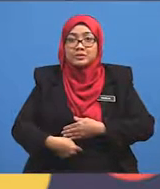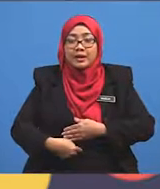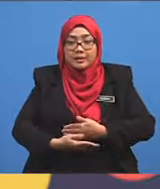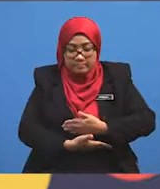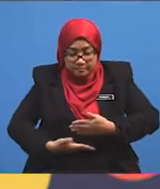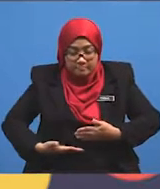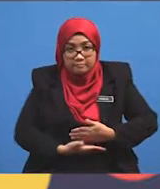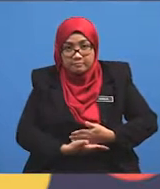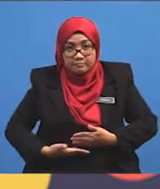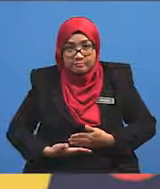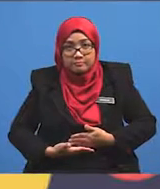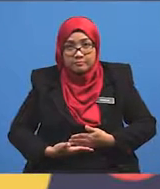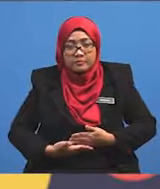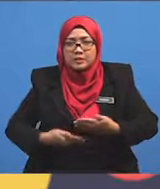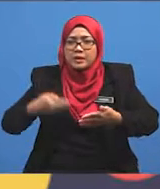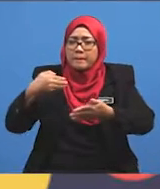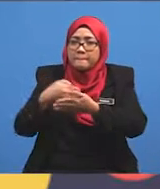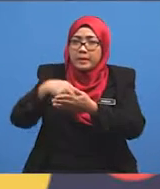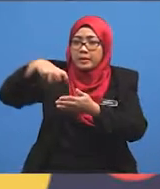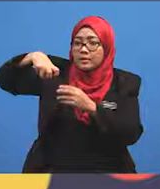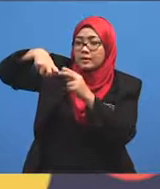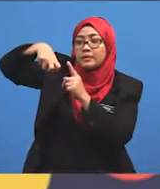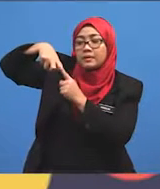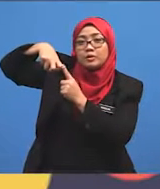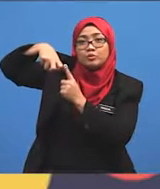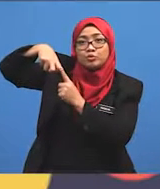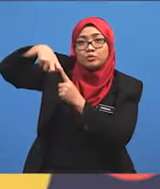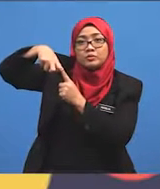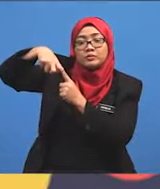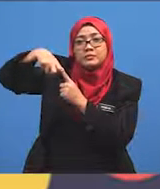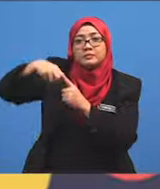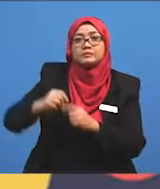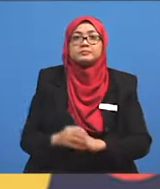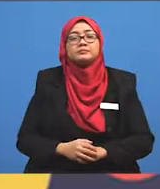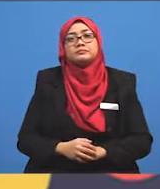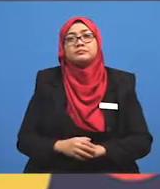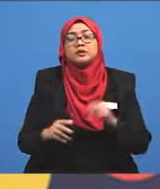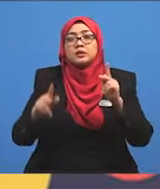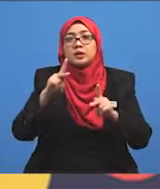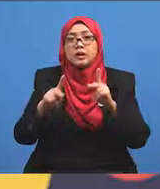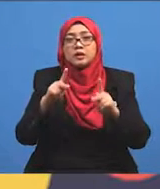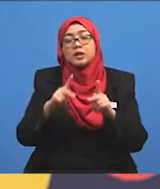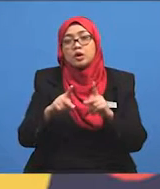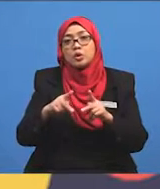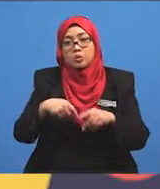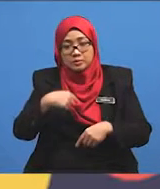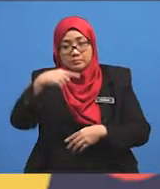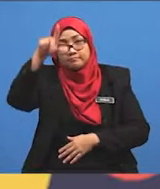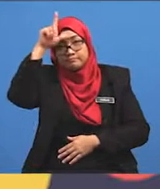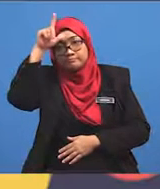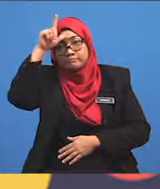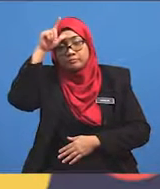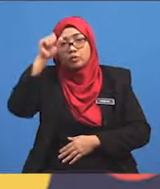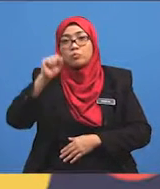bukan pusat dengan lutut. Kalau pusat dengan lutut, kita tutup pusat, kita tutup lutut, dia tidak menutup